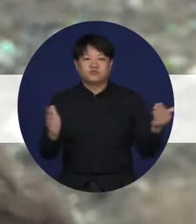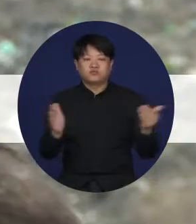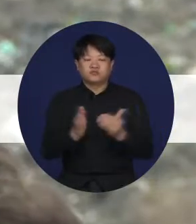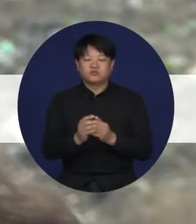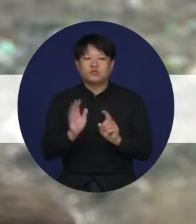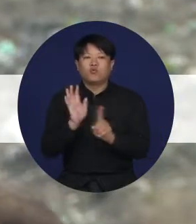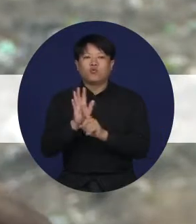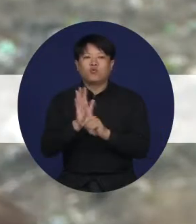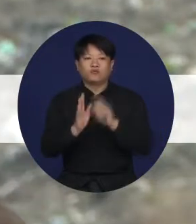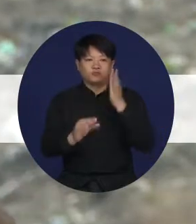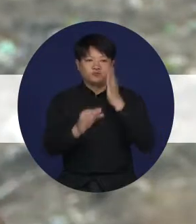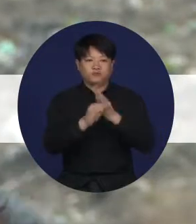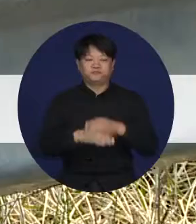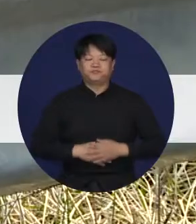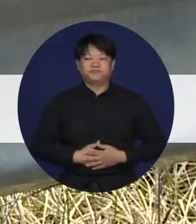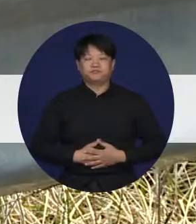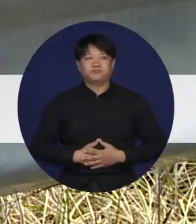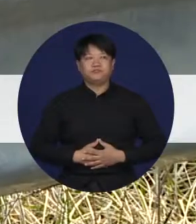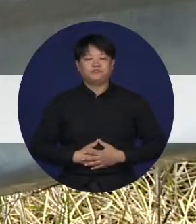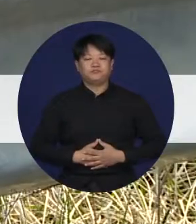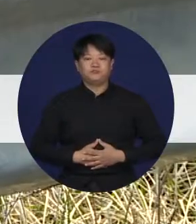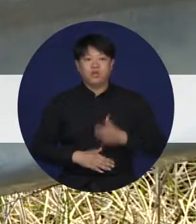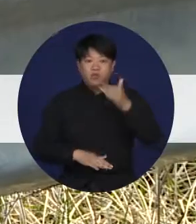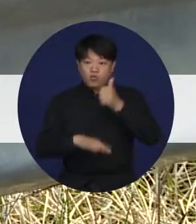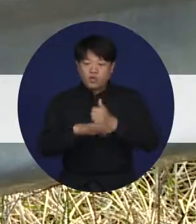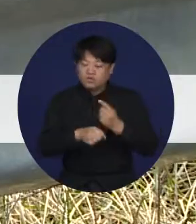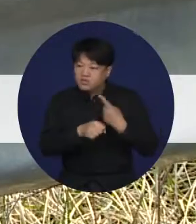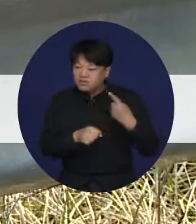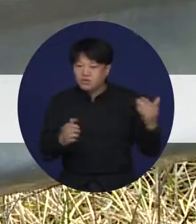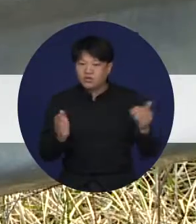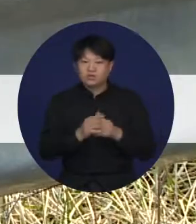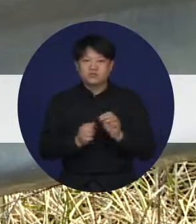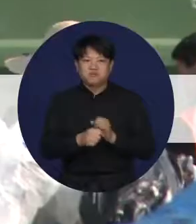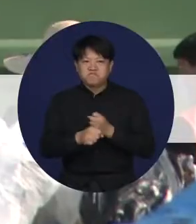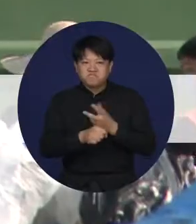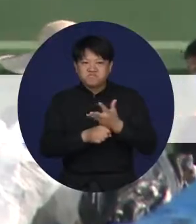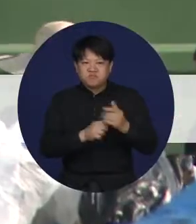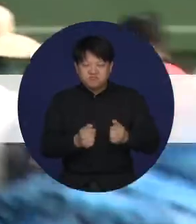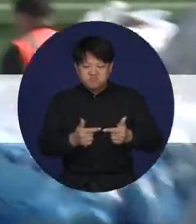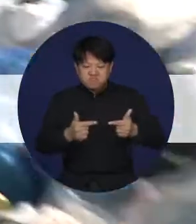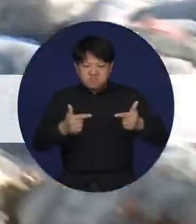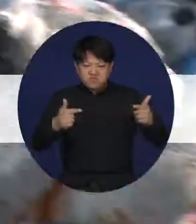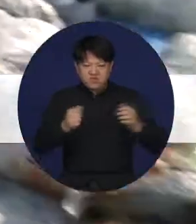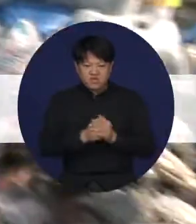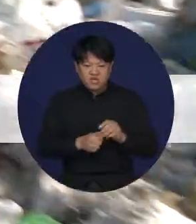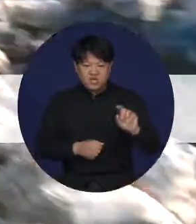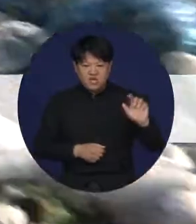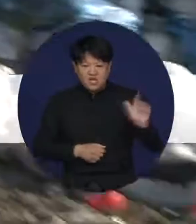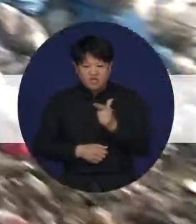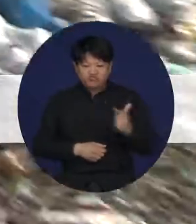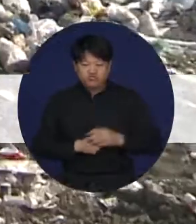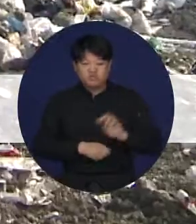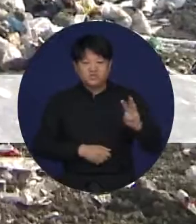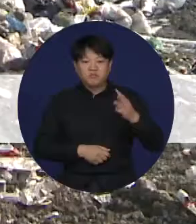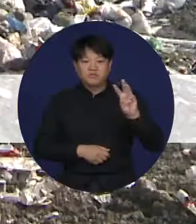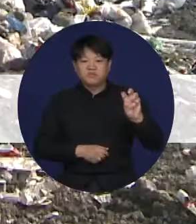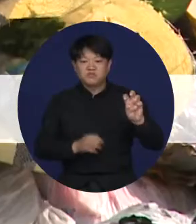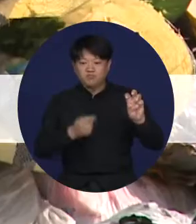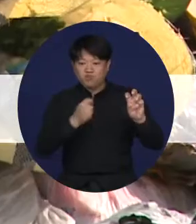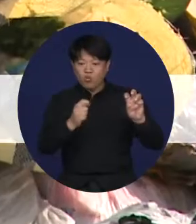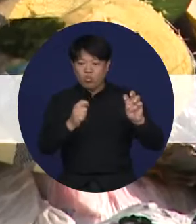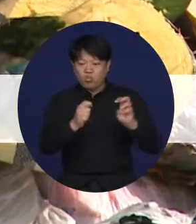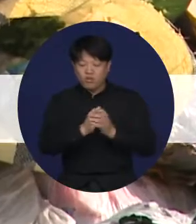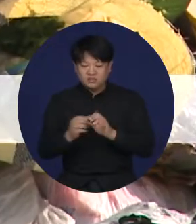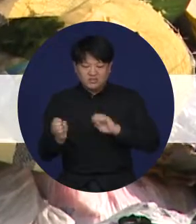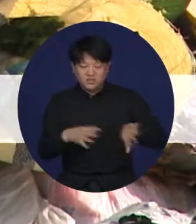홍보 활동을 펼쳐나가고 있습니다 그 결과 지난해까지 매년 배출량이 증가에 이를 330 톤 에 달하던 생활